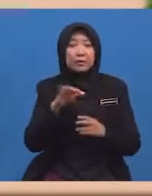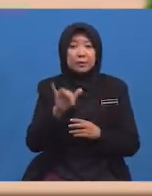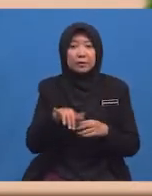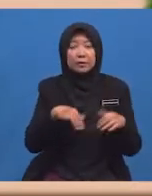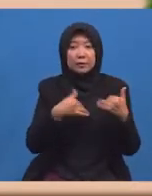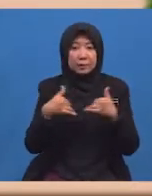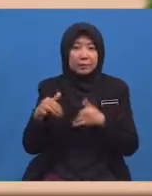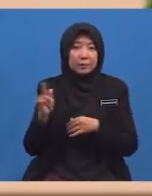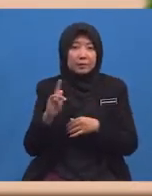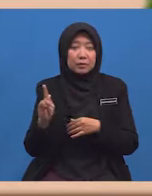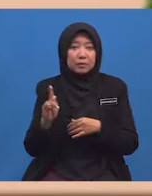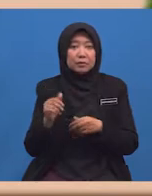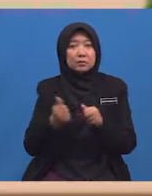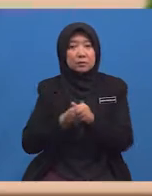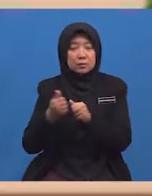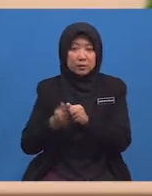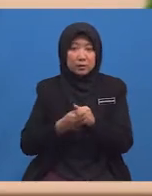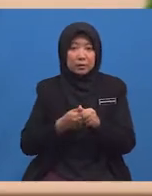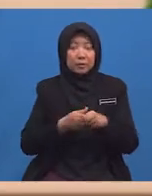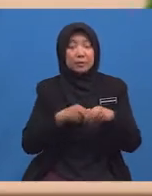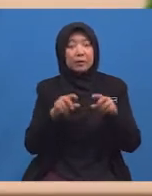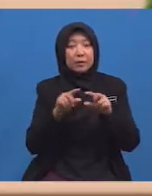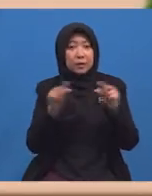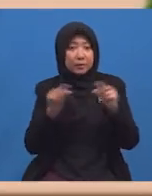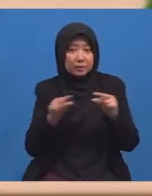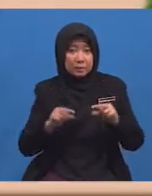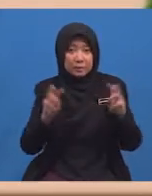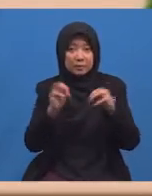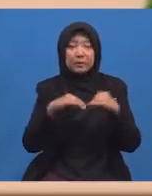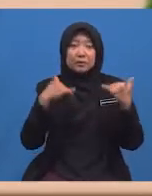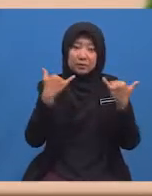dimainkan oleh setiap lapisan masyarakat.